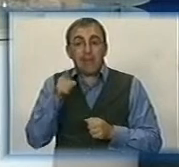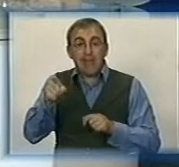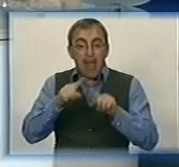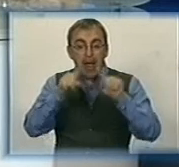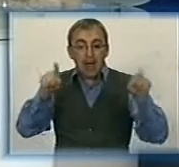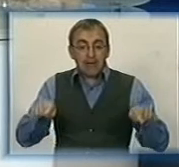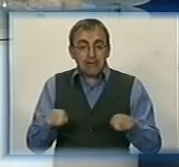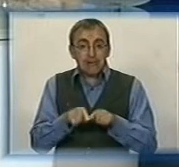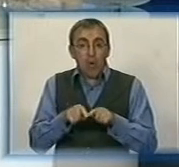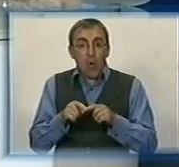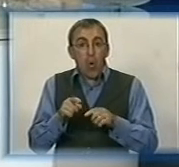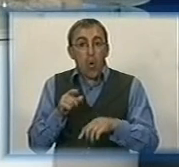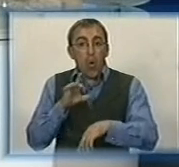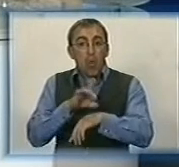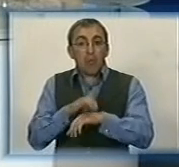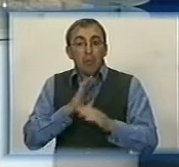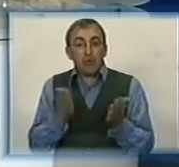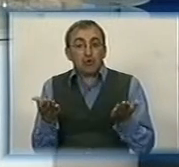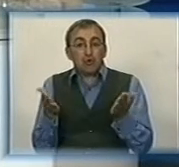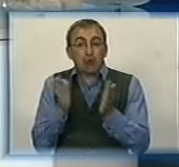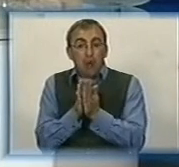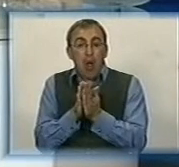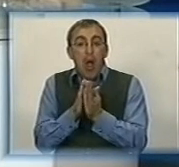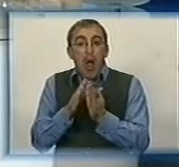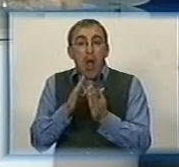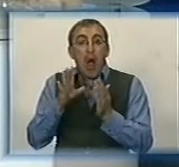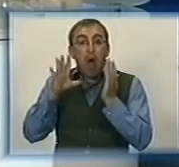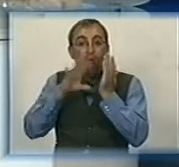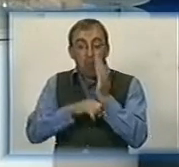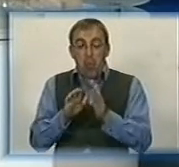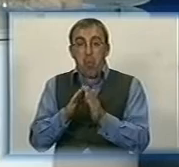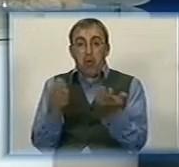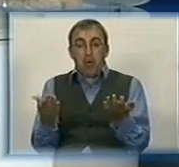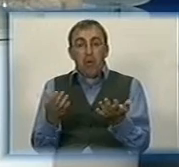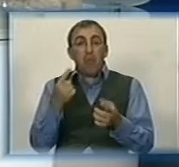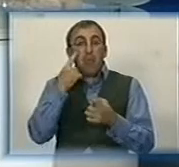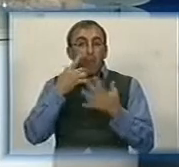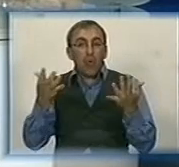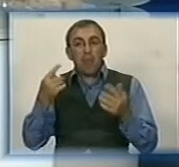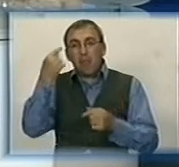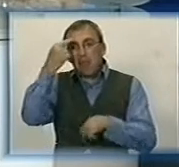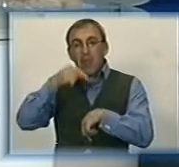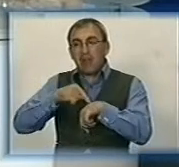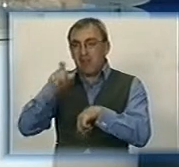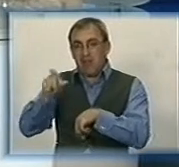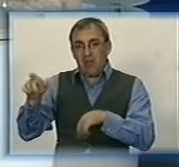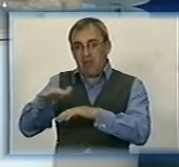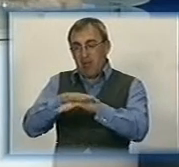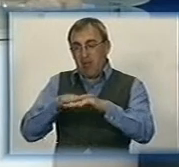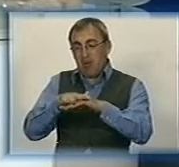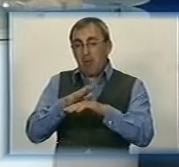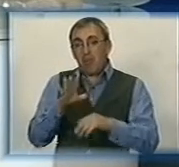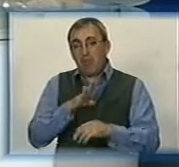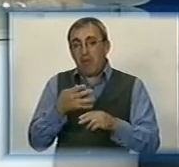которые оказывались, были согнуты, а в конечном итоге оказываются открытые, ну, это больше менталитет нашего народа, когда